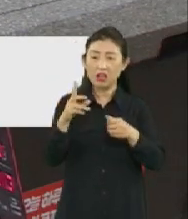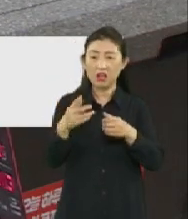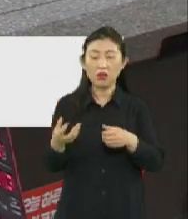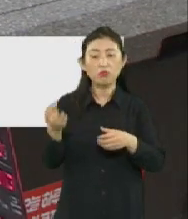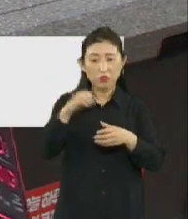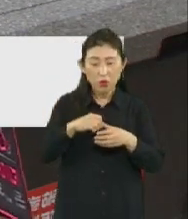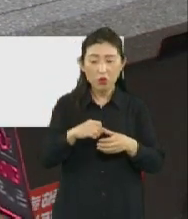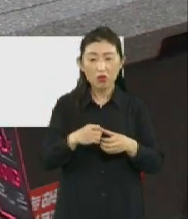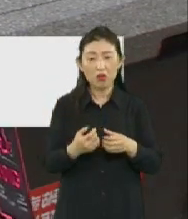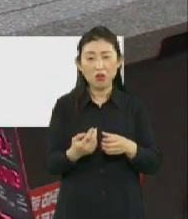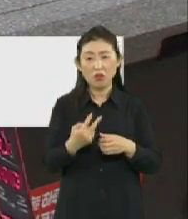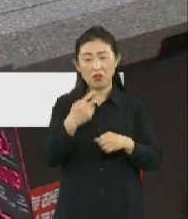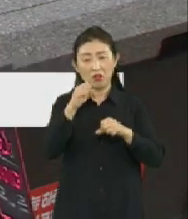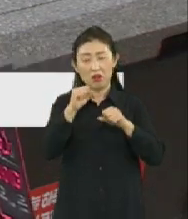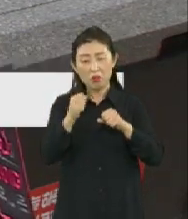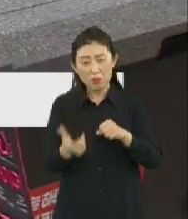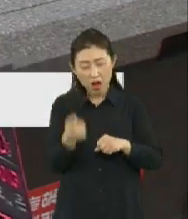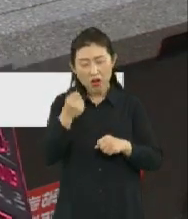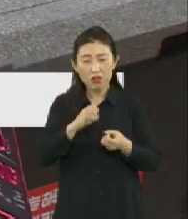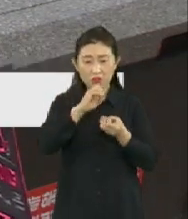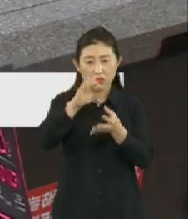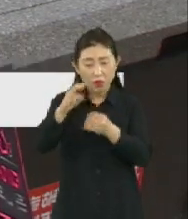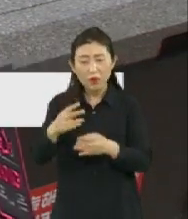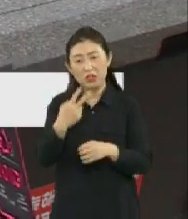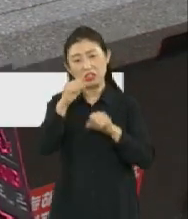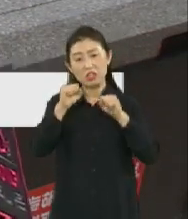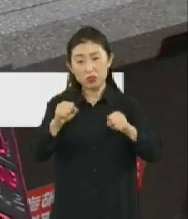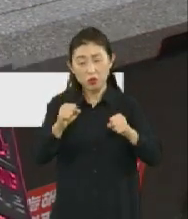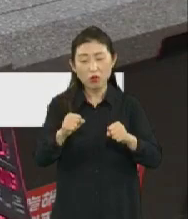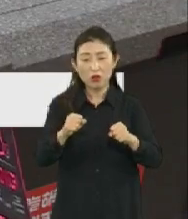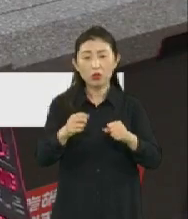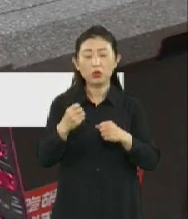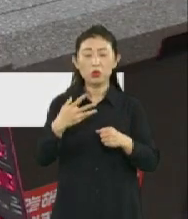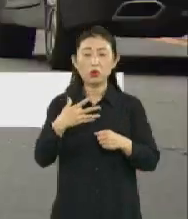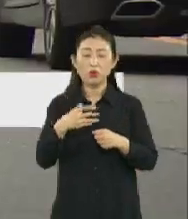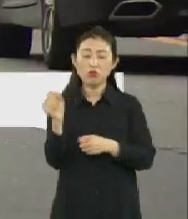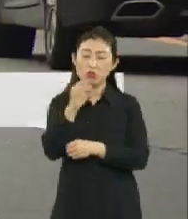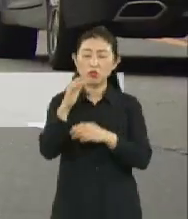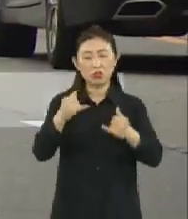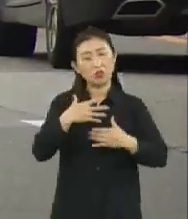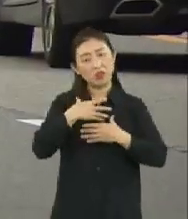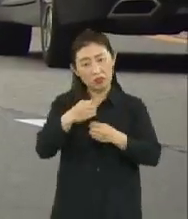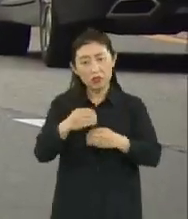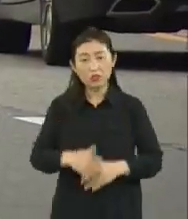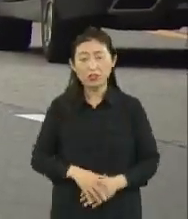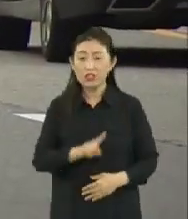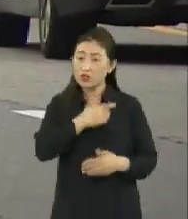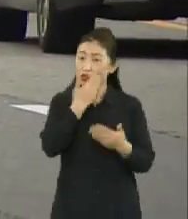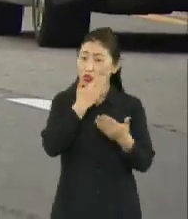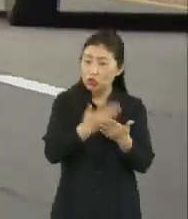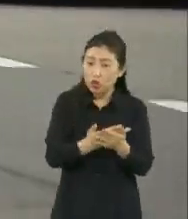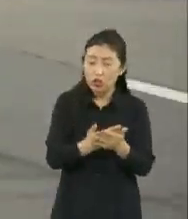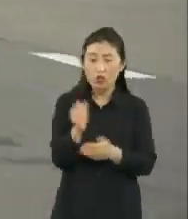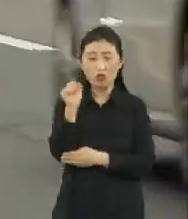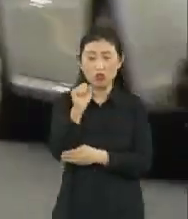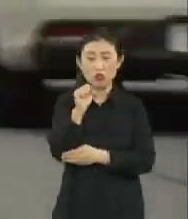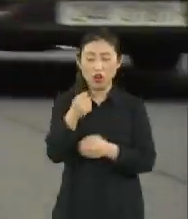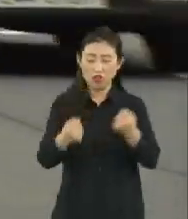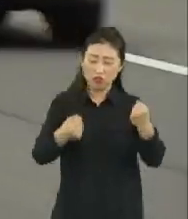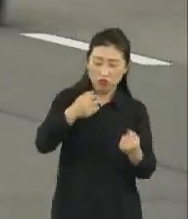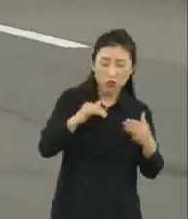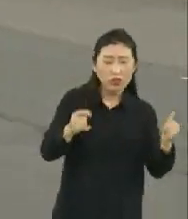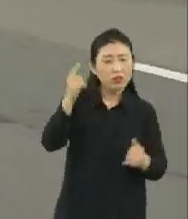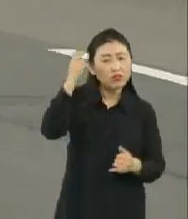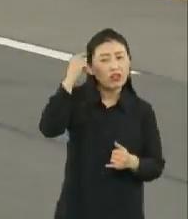소비자한테 갖다 줌으로써 고객도 좋아하고 라이더들의 안전도 보장되는. 하지만 가장 중요한 건 운전대를 잡은